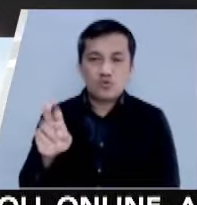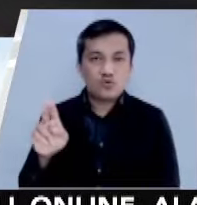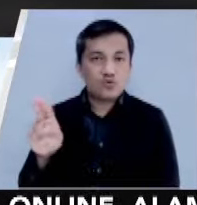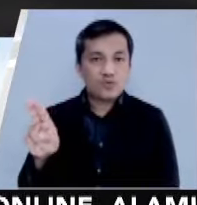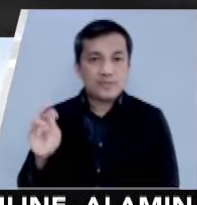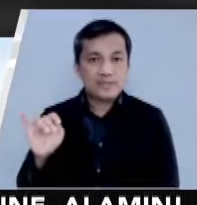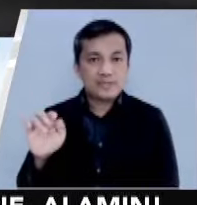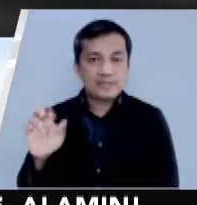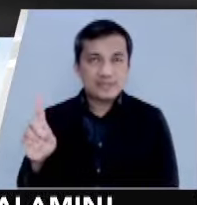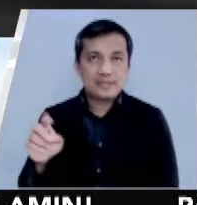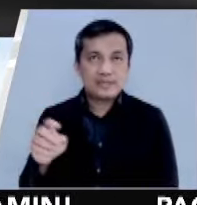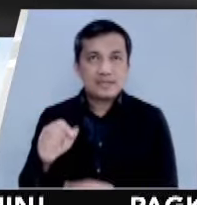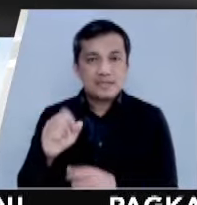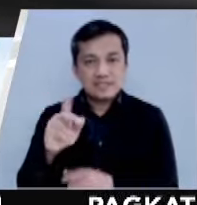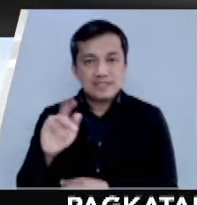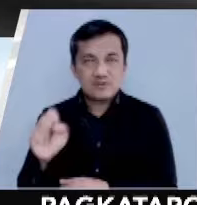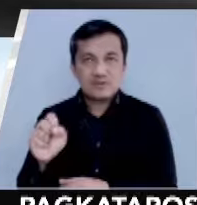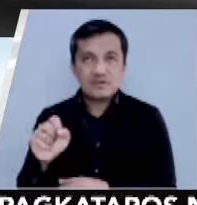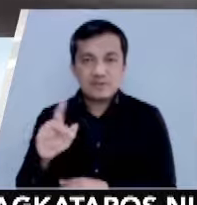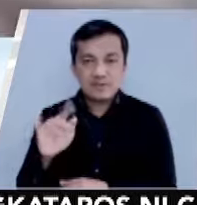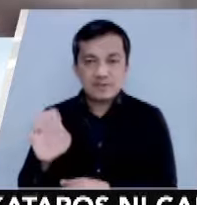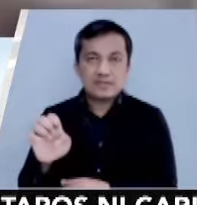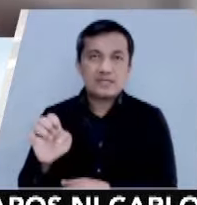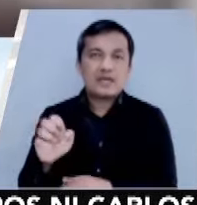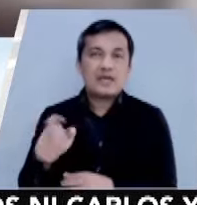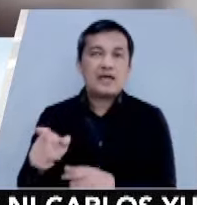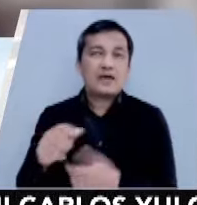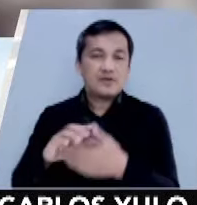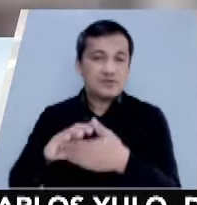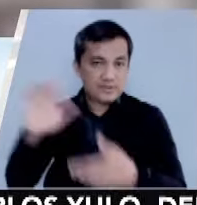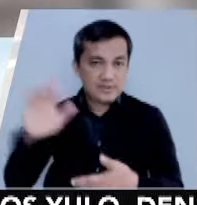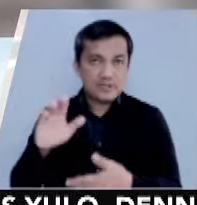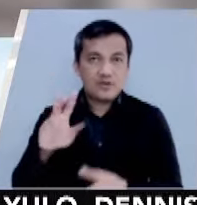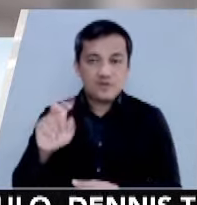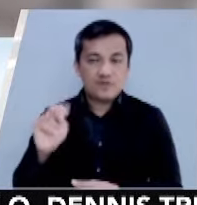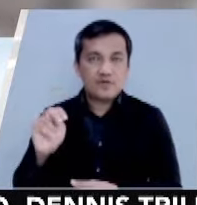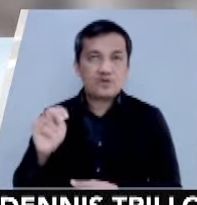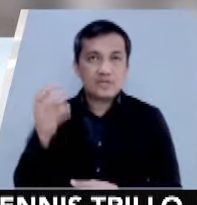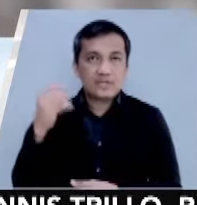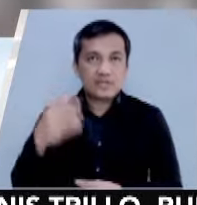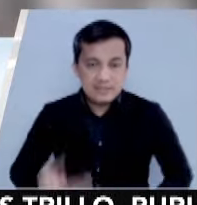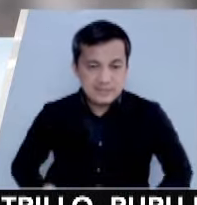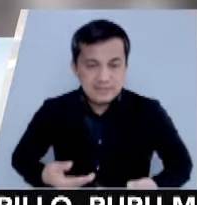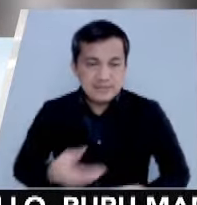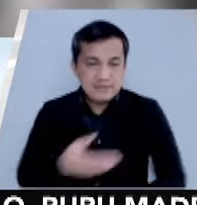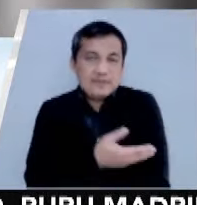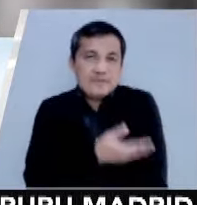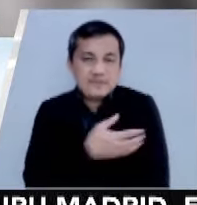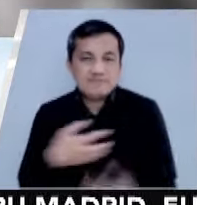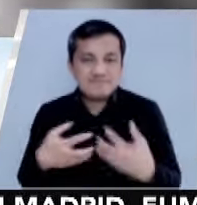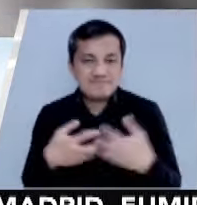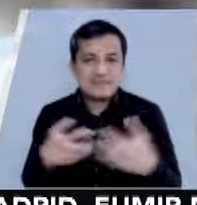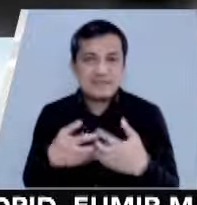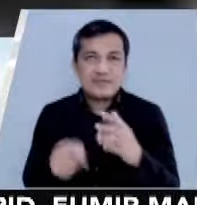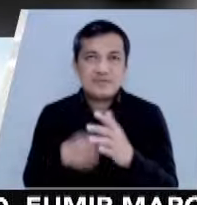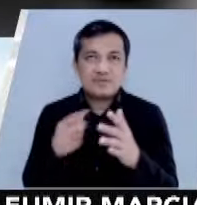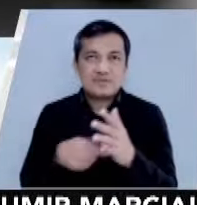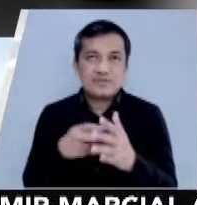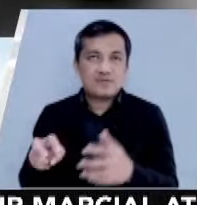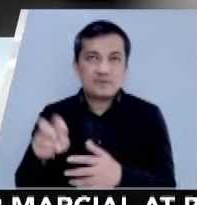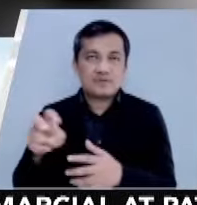by Sparkle content creator na si Bont Bryan, dati na ring nagka-crop top. Minsan ay kapag nagta-travel at kinukulang